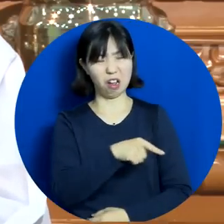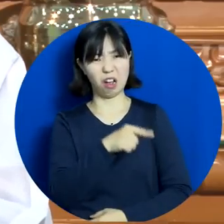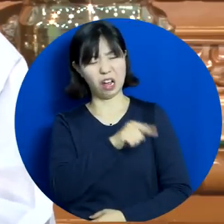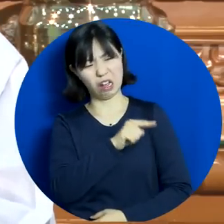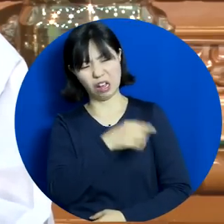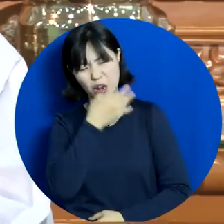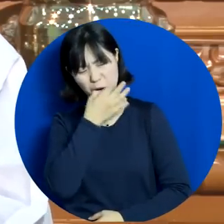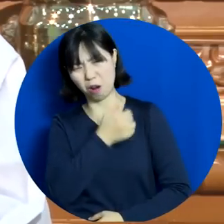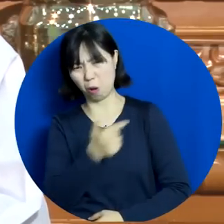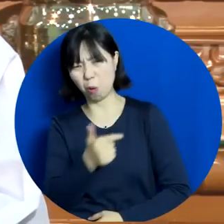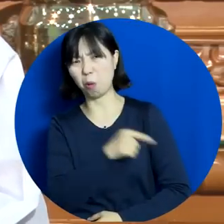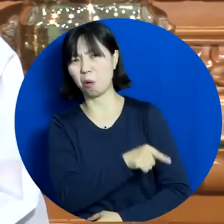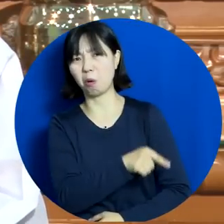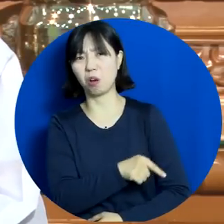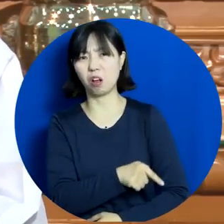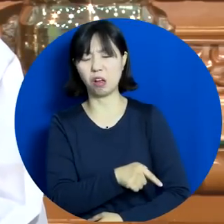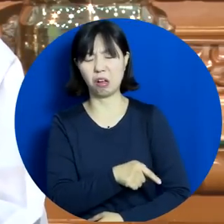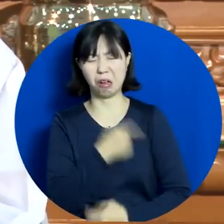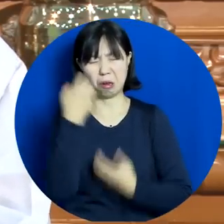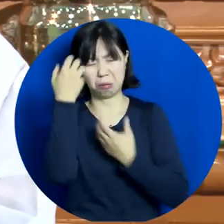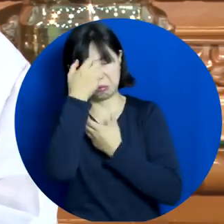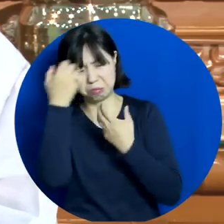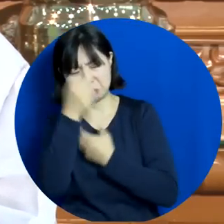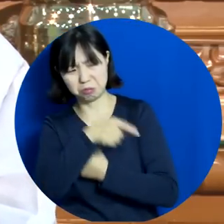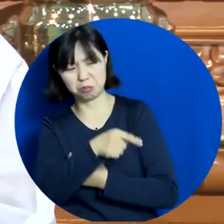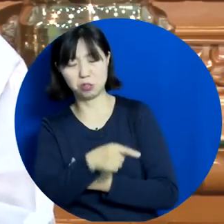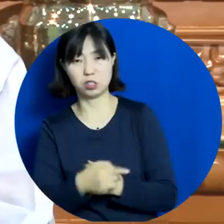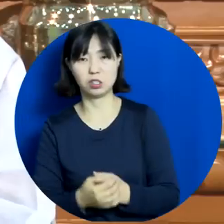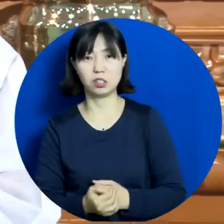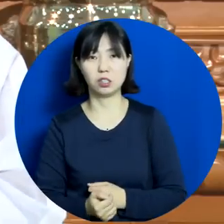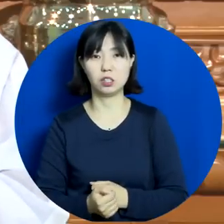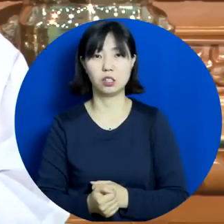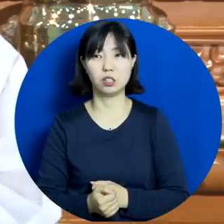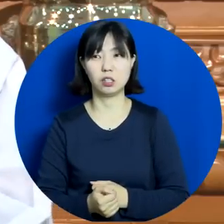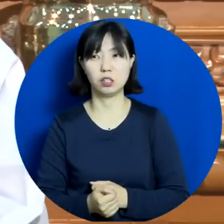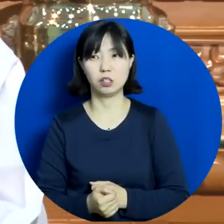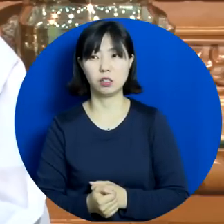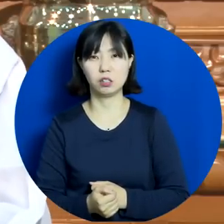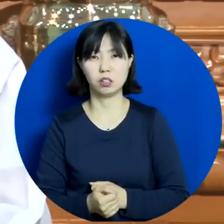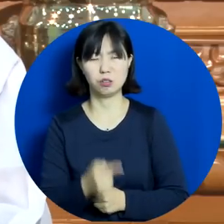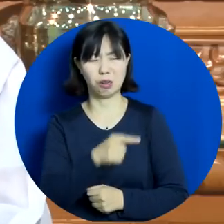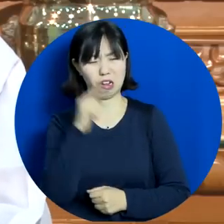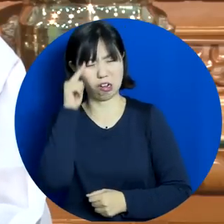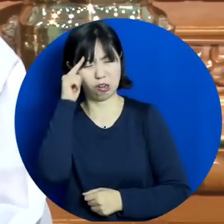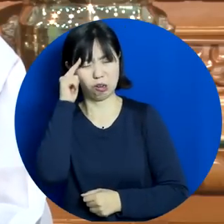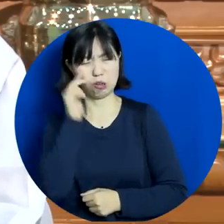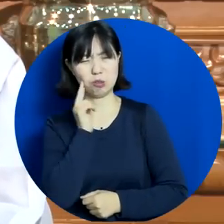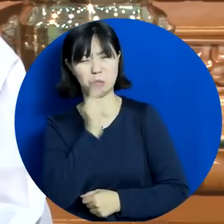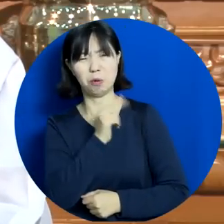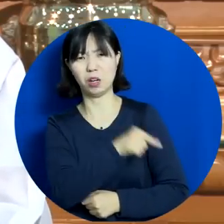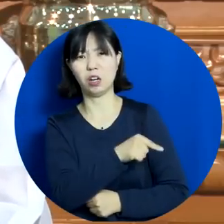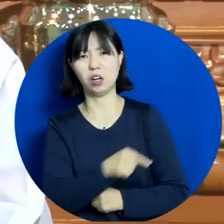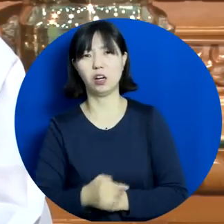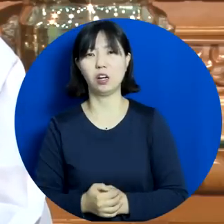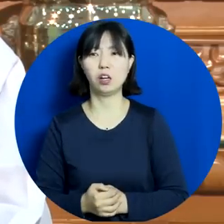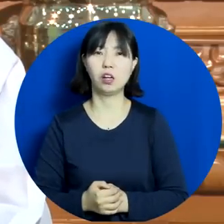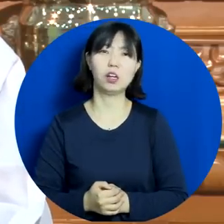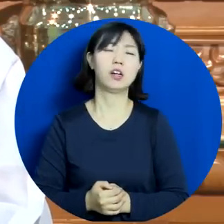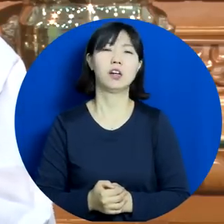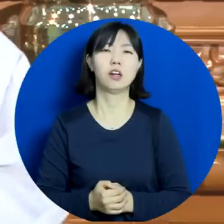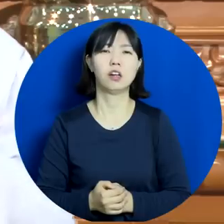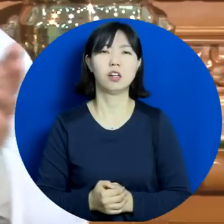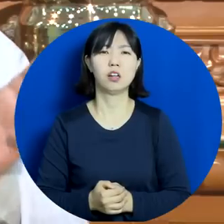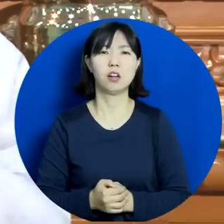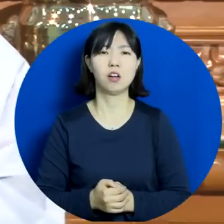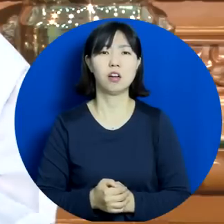욕심쟁이, 아이고 그 술주정뱅이, 아이고 그거 짜증쟁이, 뭐